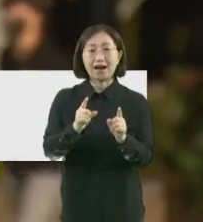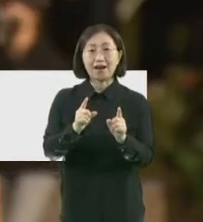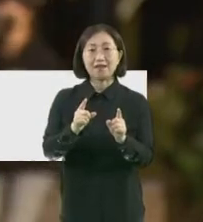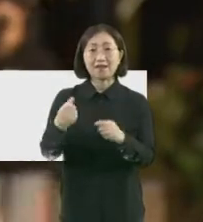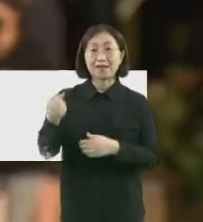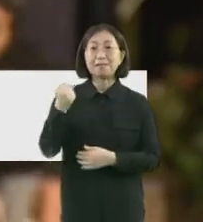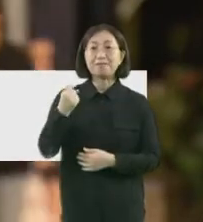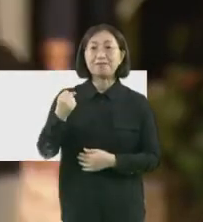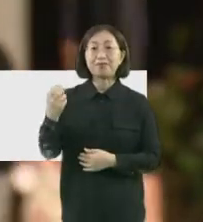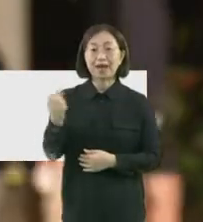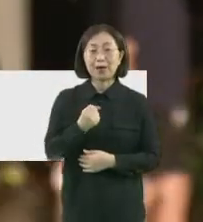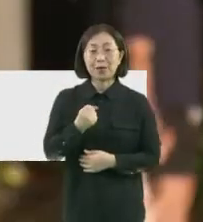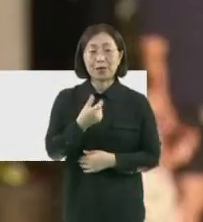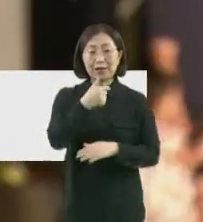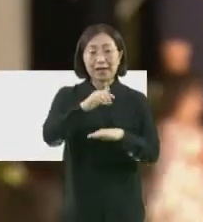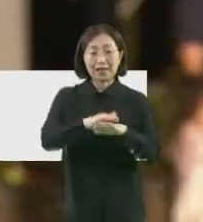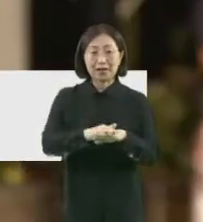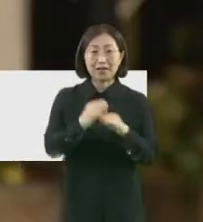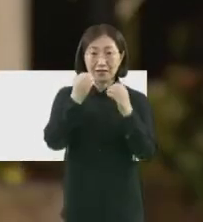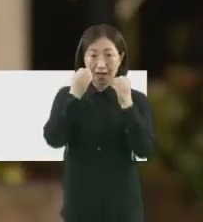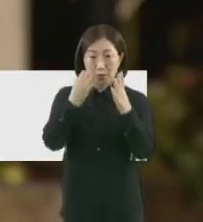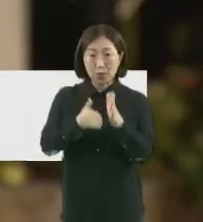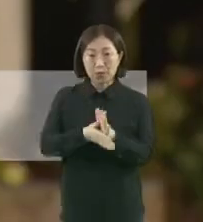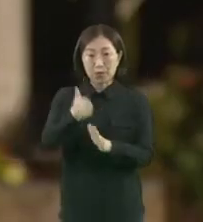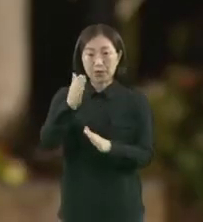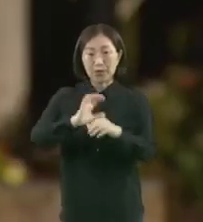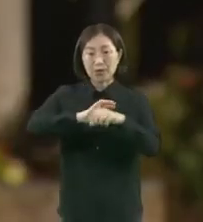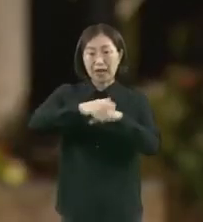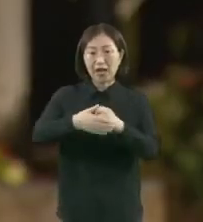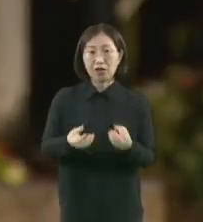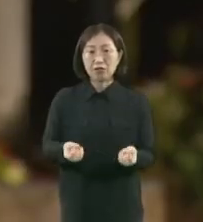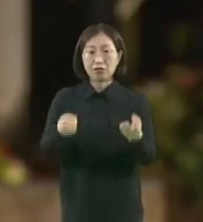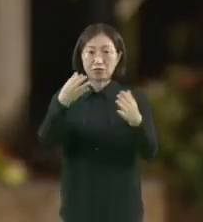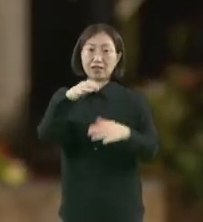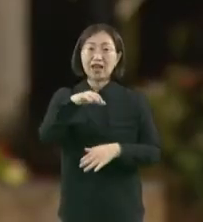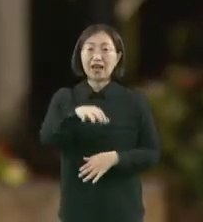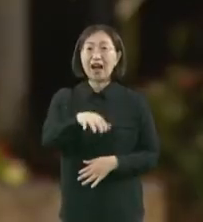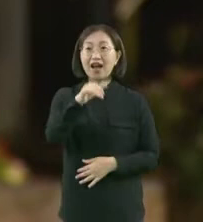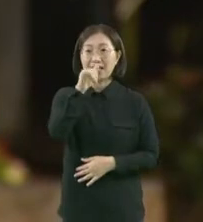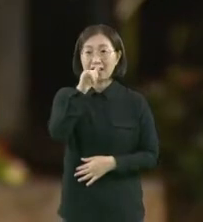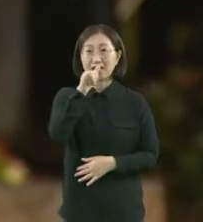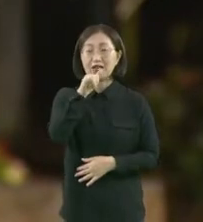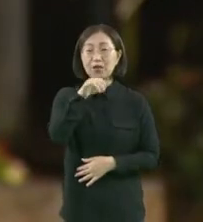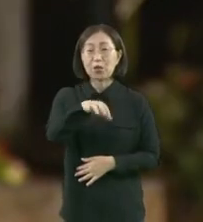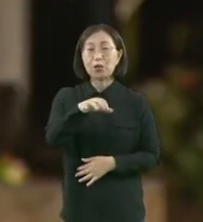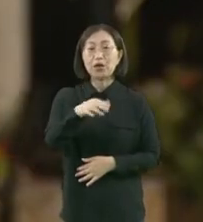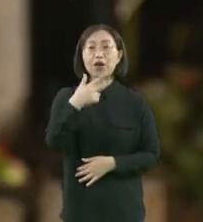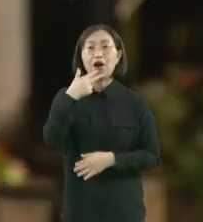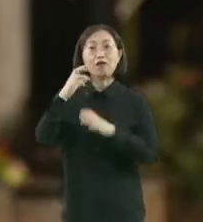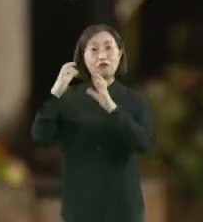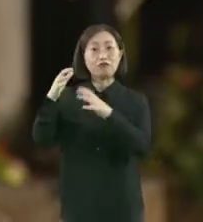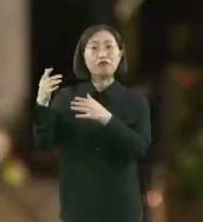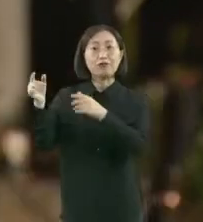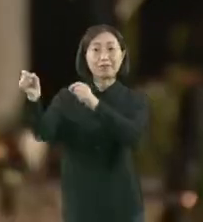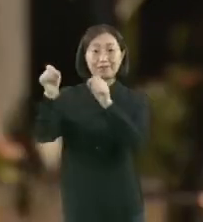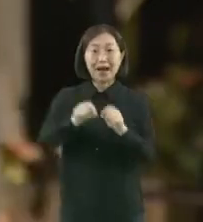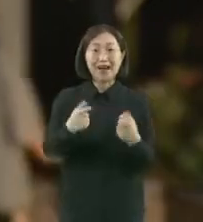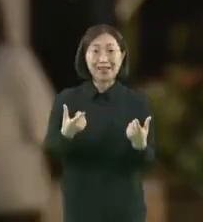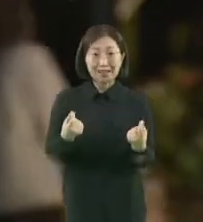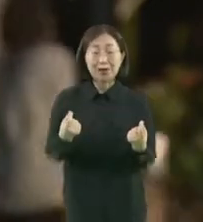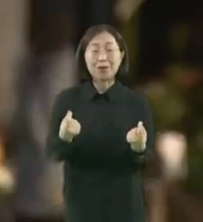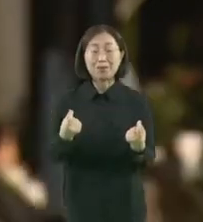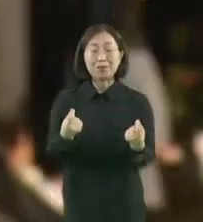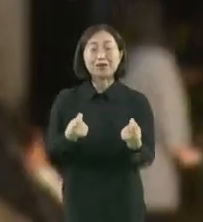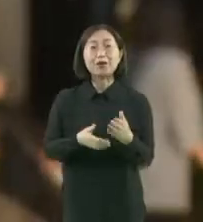삼아서 대전을 새로운 도시로, 그리고 세계적인 축제가 있는 영국의 에딘버러와 같은 그런 도시 육성을